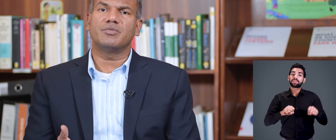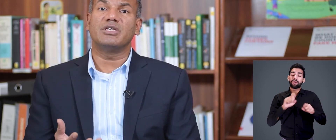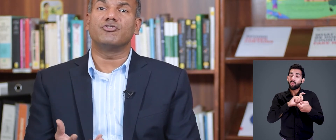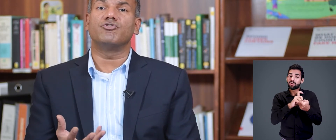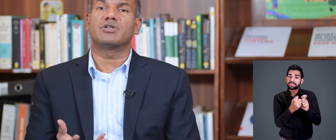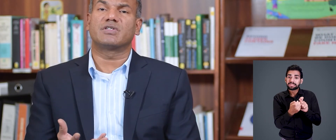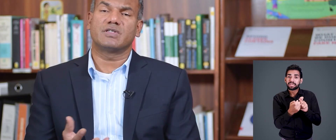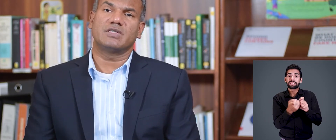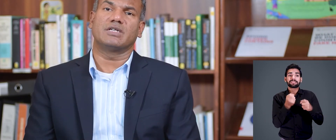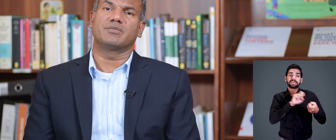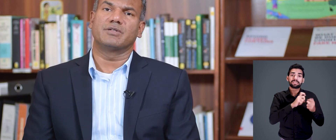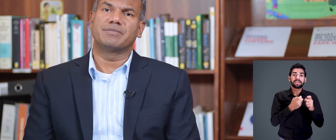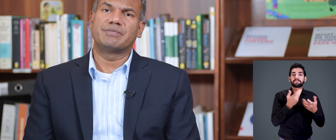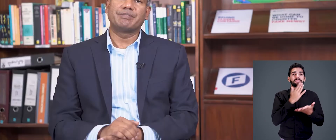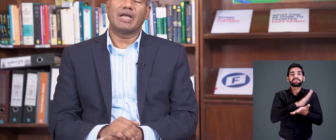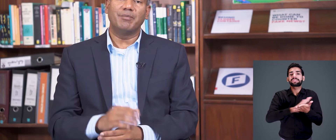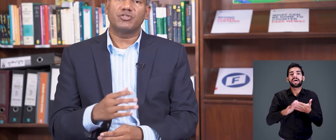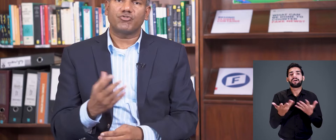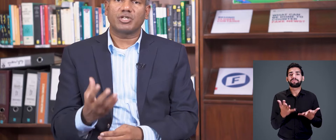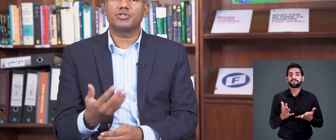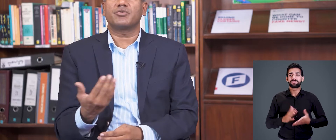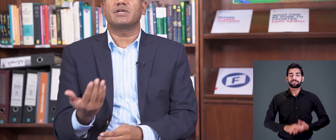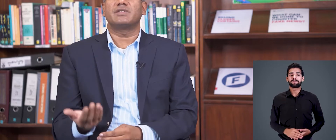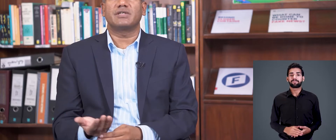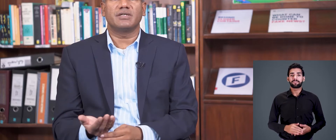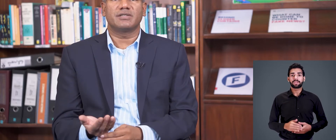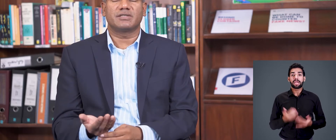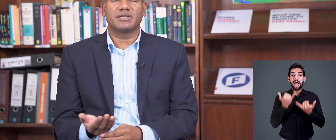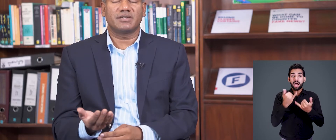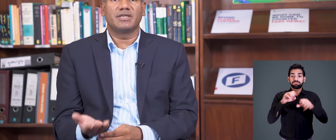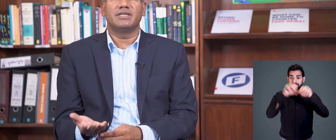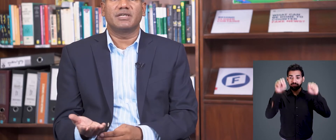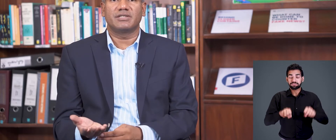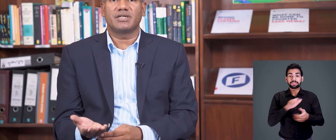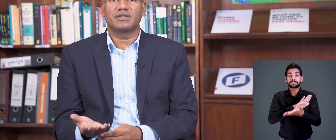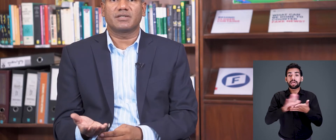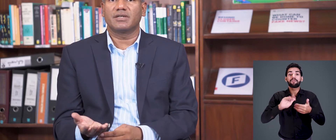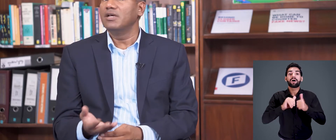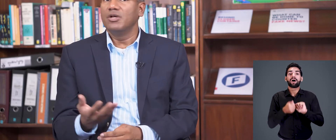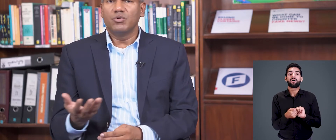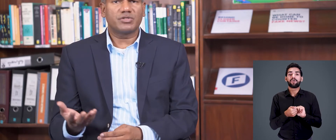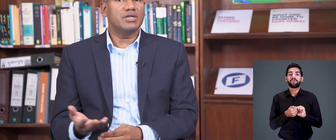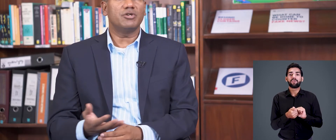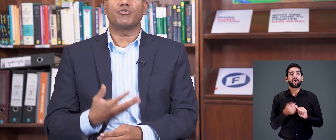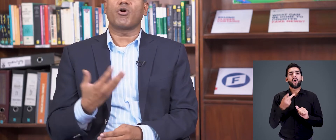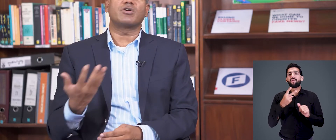द इकॉनमी इज़ नॉट सस्टेनेबल। अब इस स्ट्रक्चर को कैसे सही